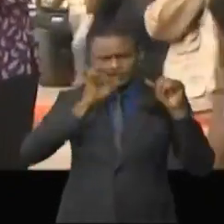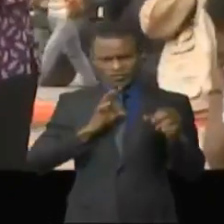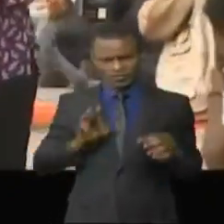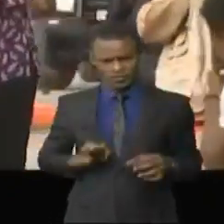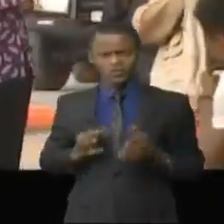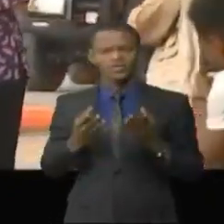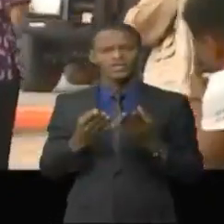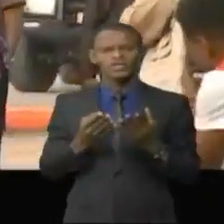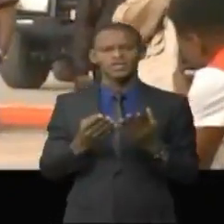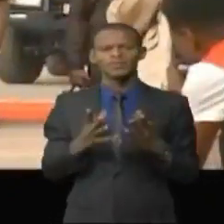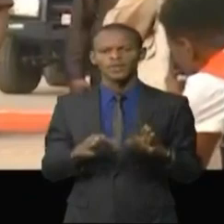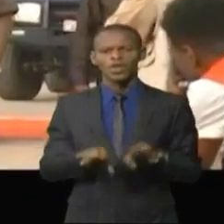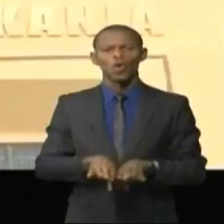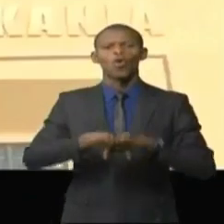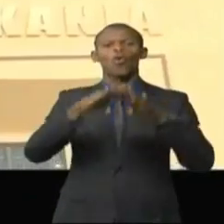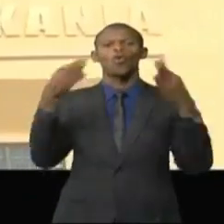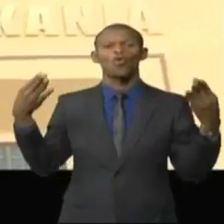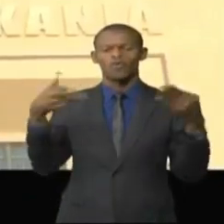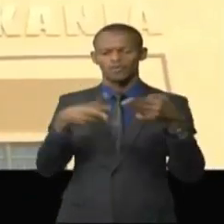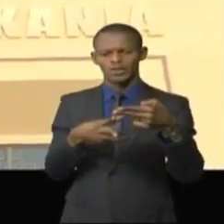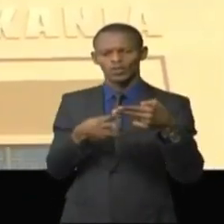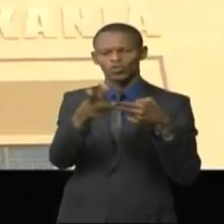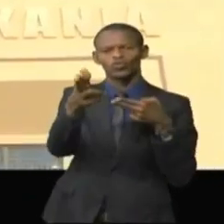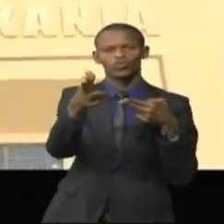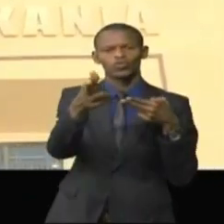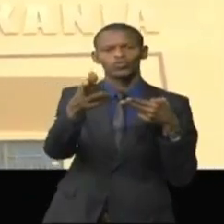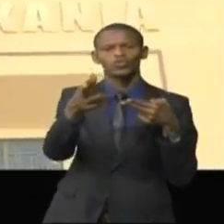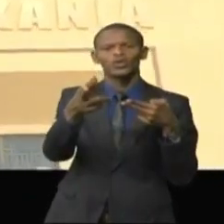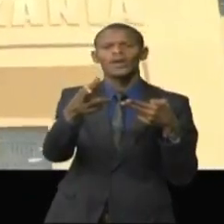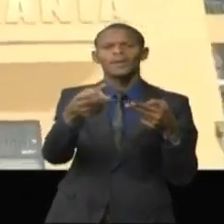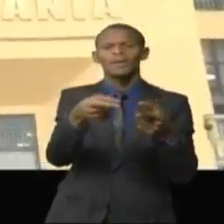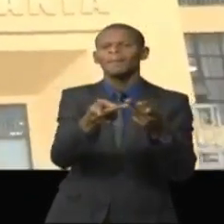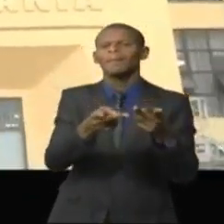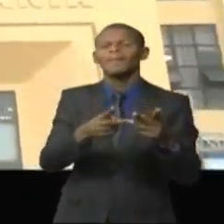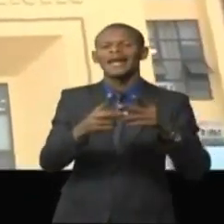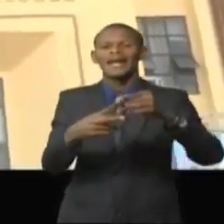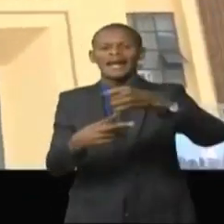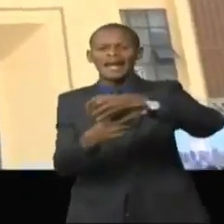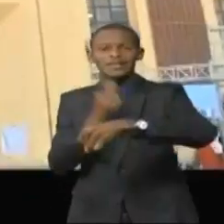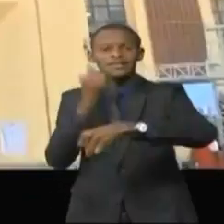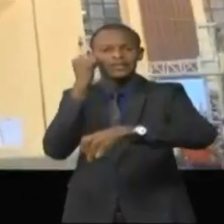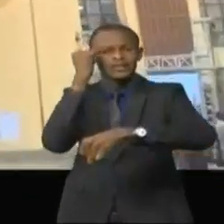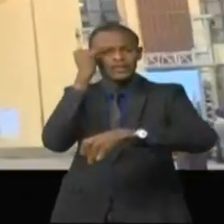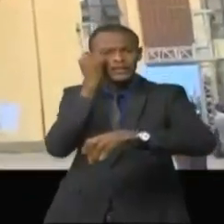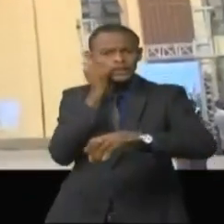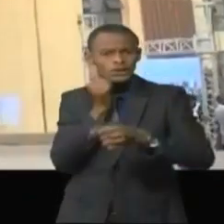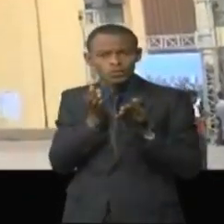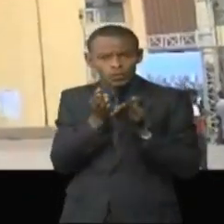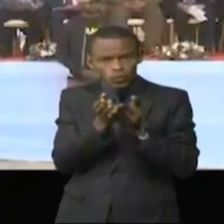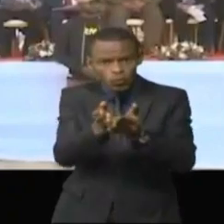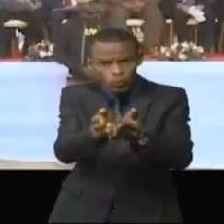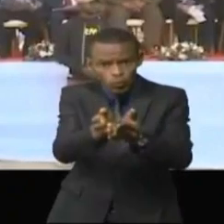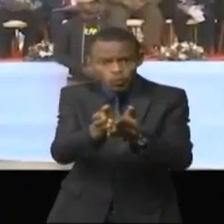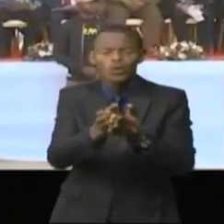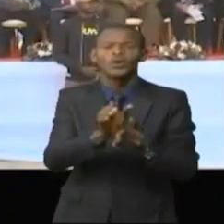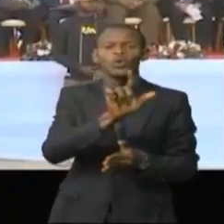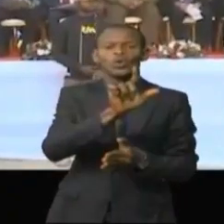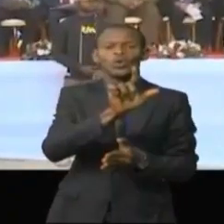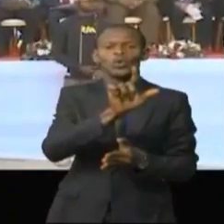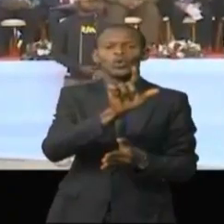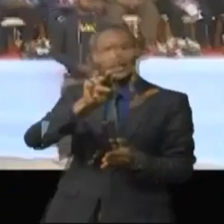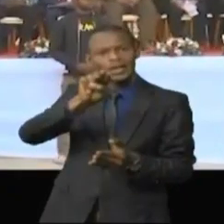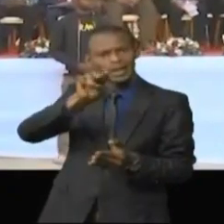la cérémonie d'inauguration du port sec de Lukangaba. Des discours ont été prononcés et d'après l'agence congolaise de grands